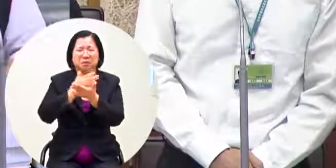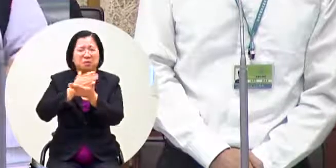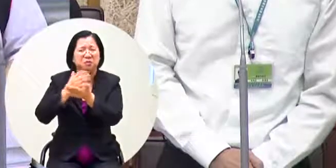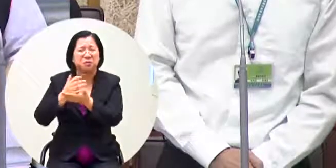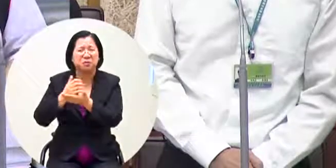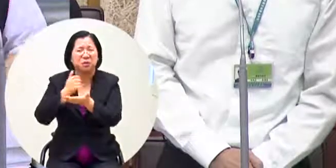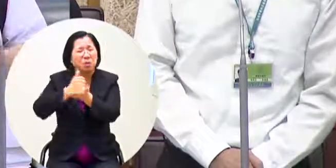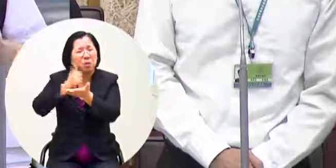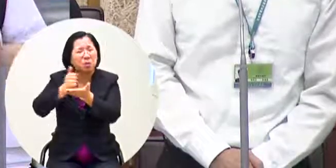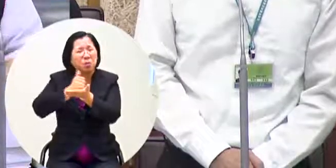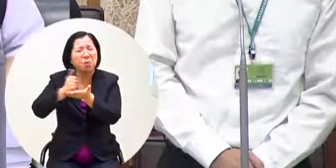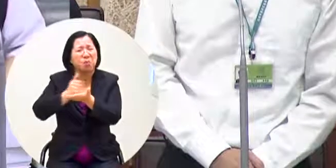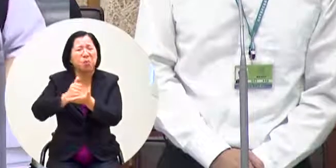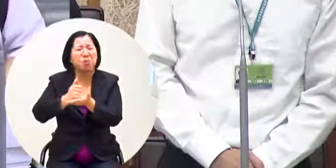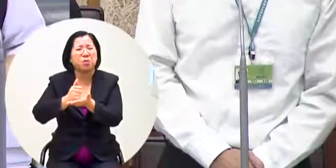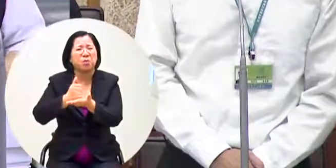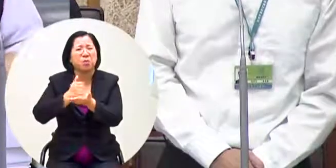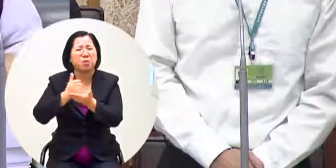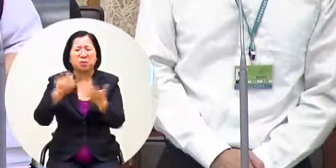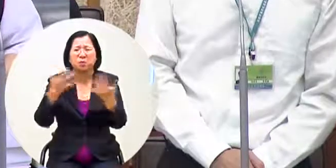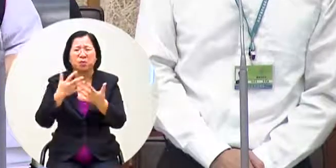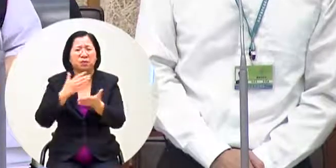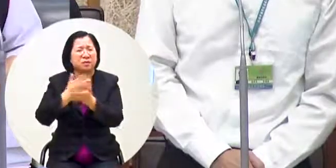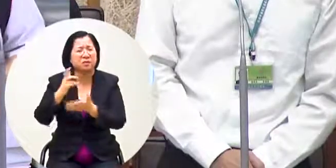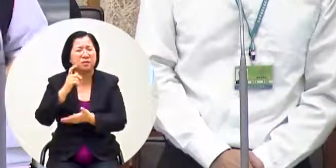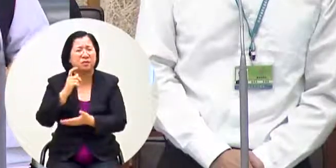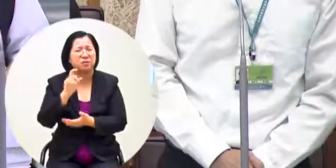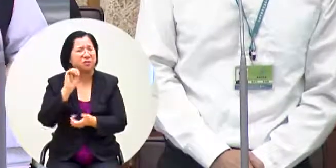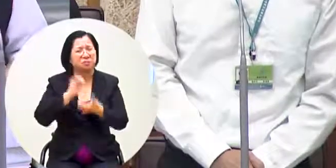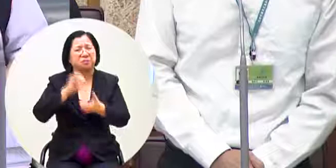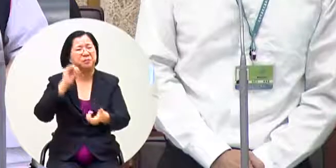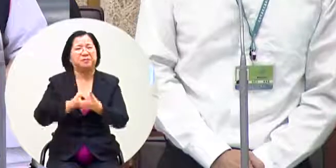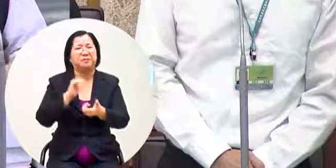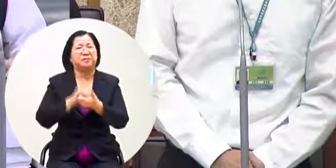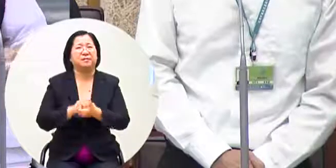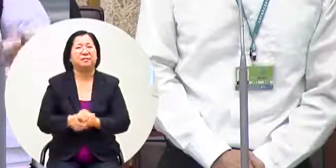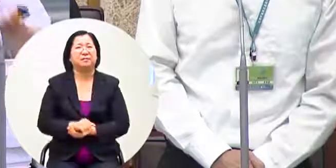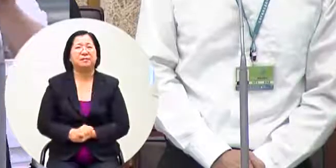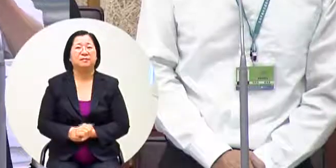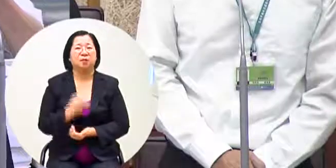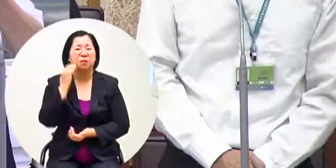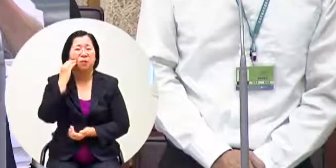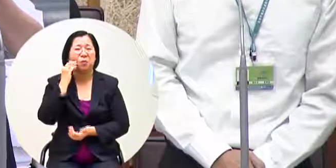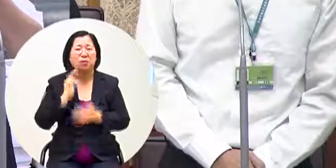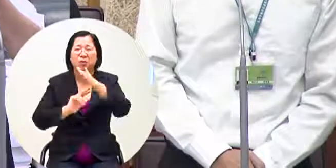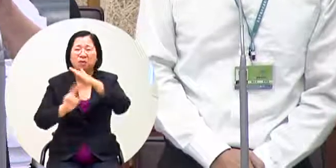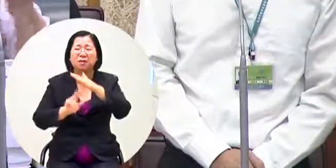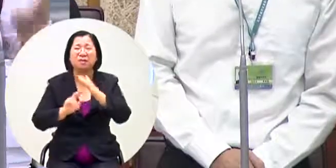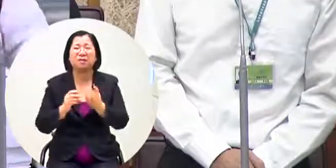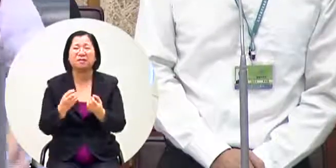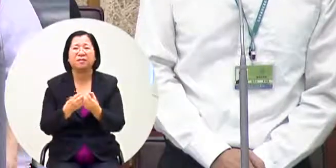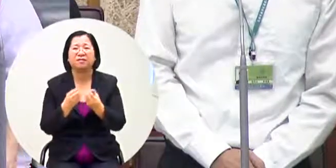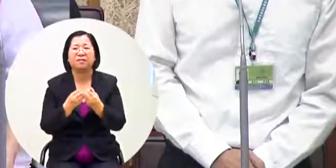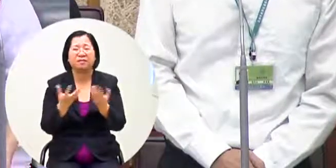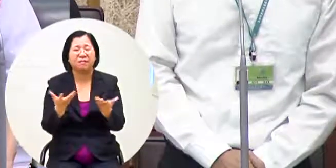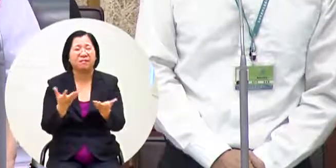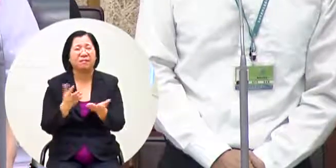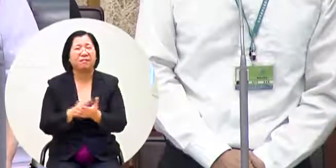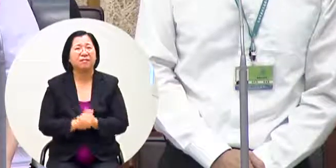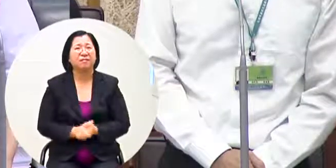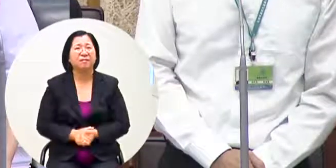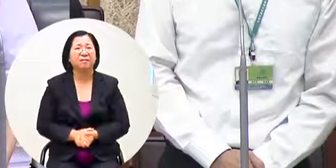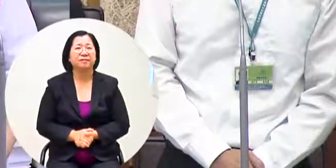的这个问题。那么做这条时间要安怎做收尾？ 吼、哦，这个部分吼、哦，我想直